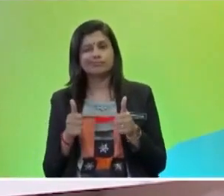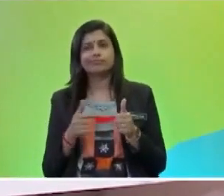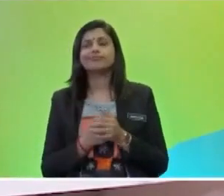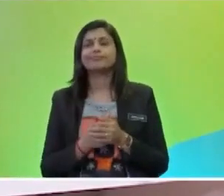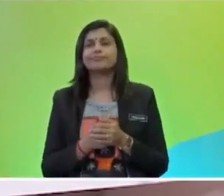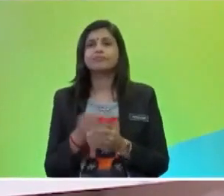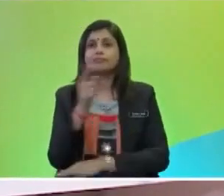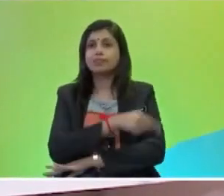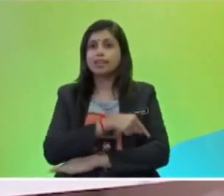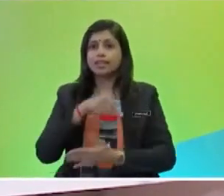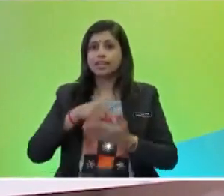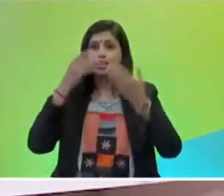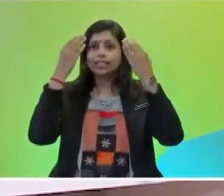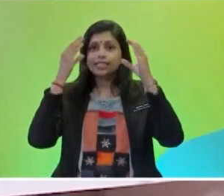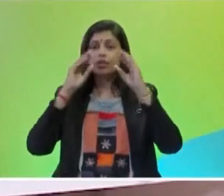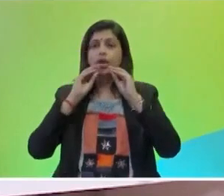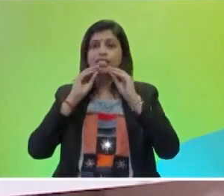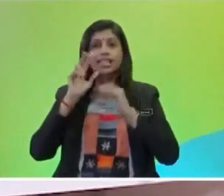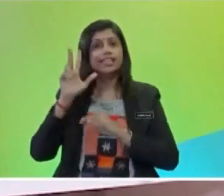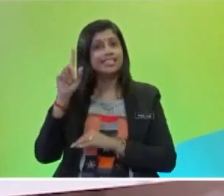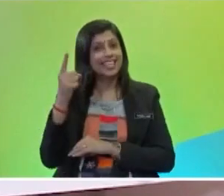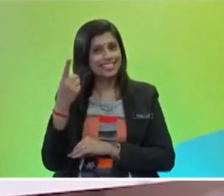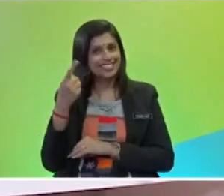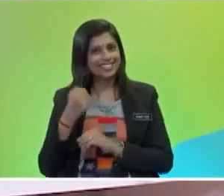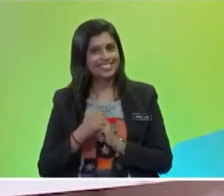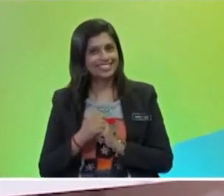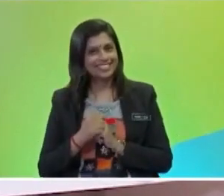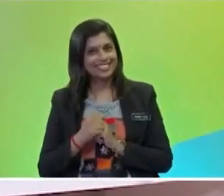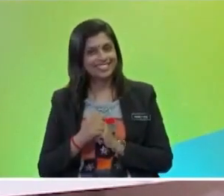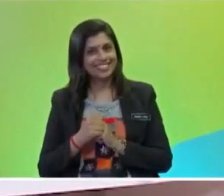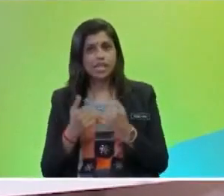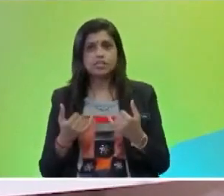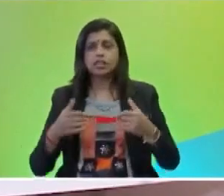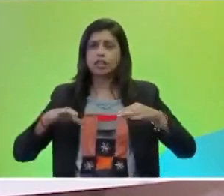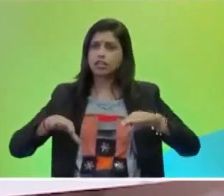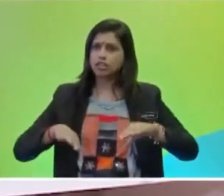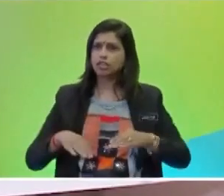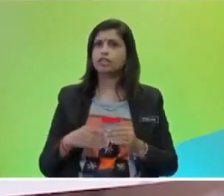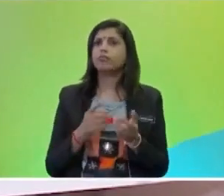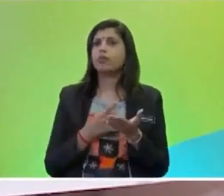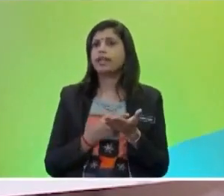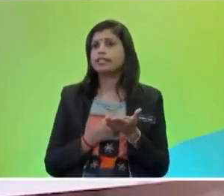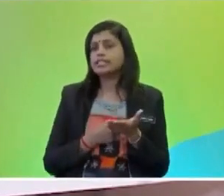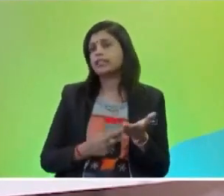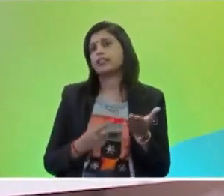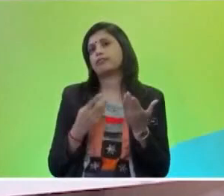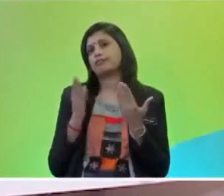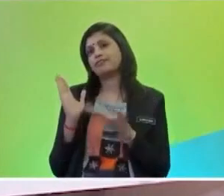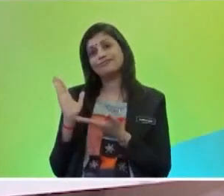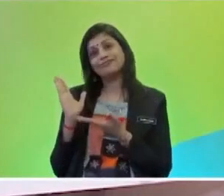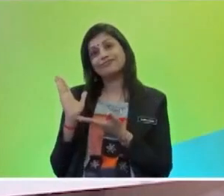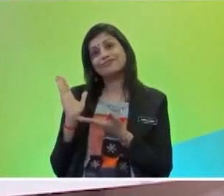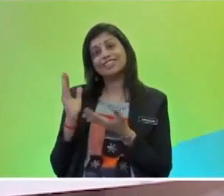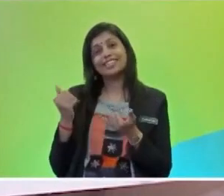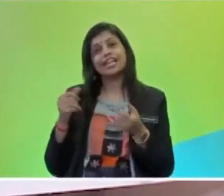perasaan, gembira, bangga dan seronok. Okey, right. Okey, jom kita buat satu projek. Okey, projek ni kita akan